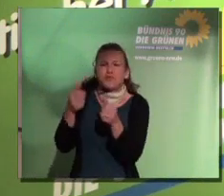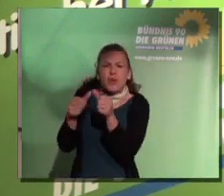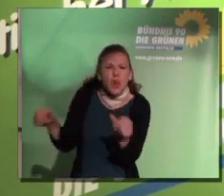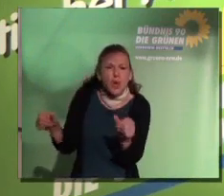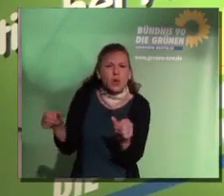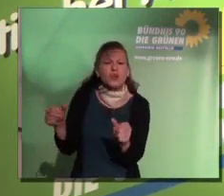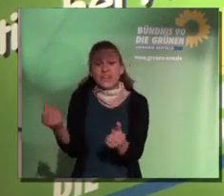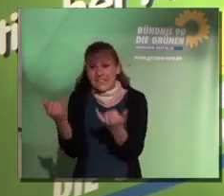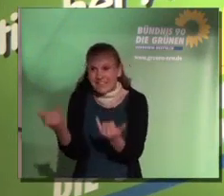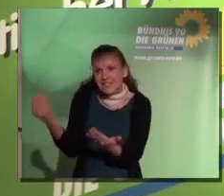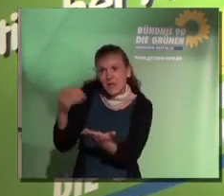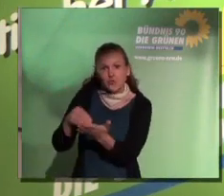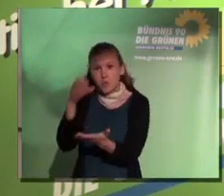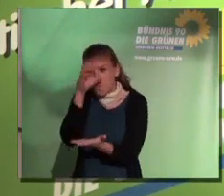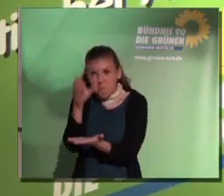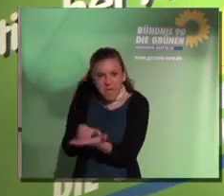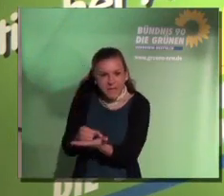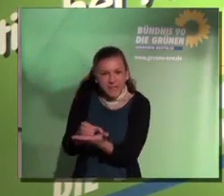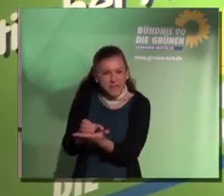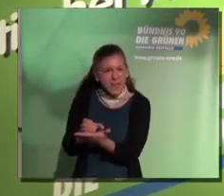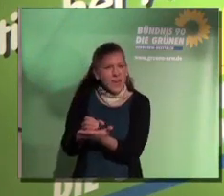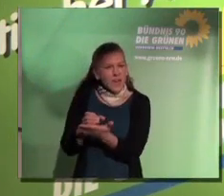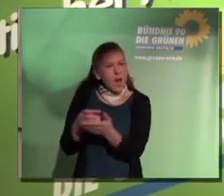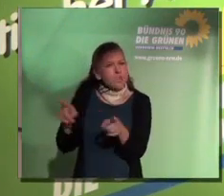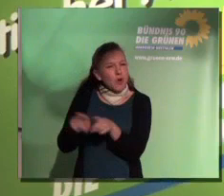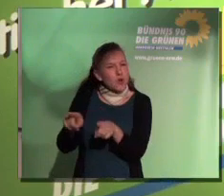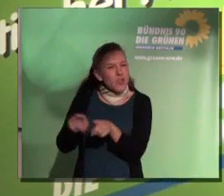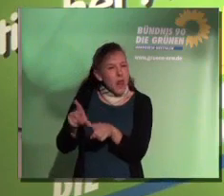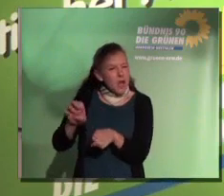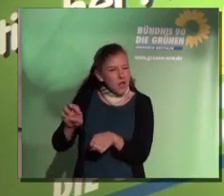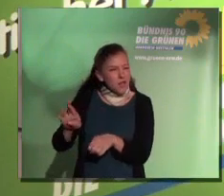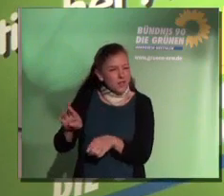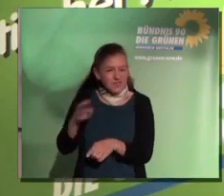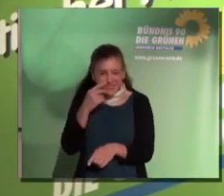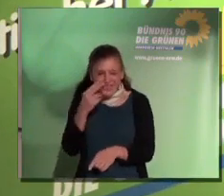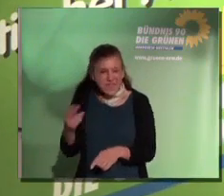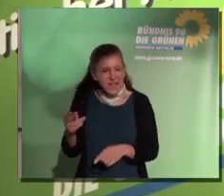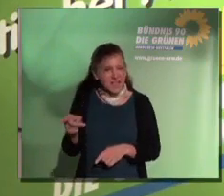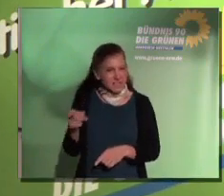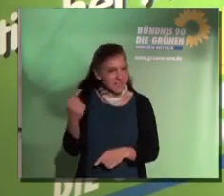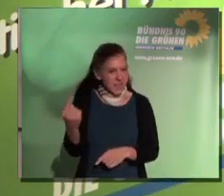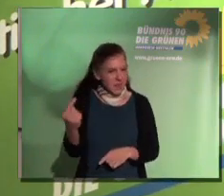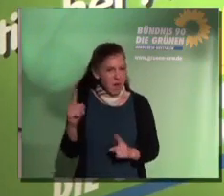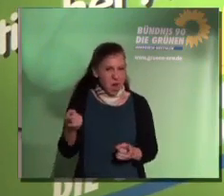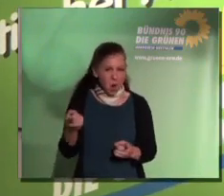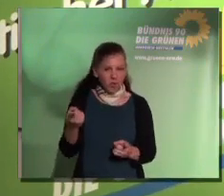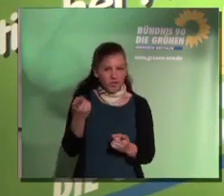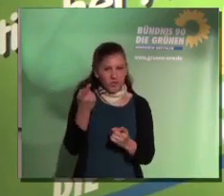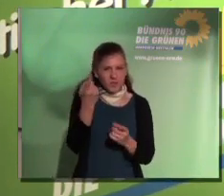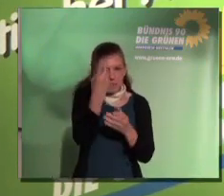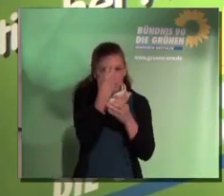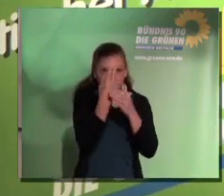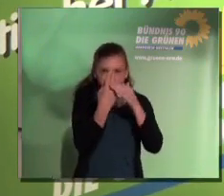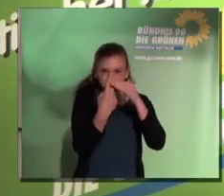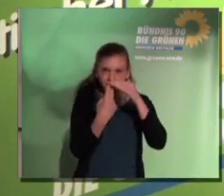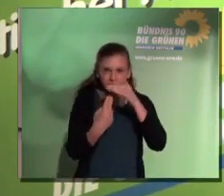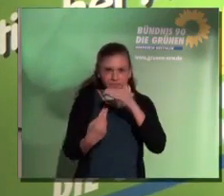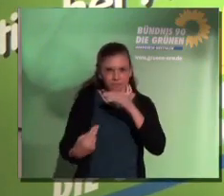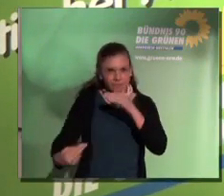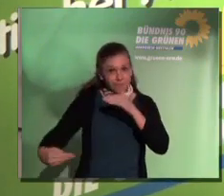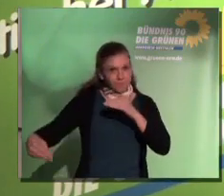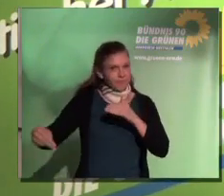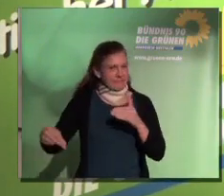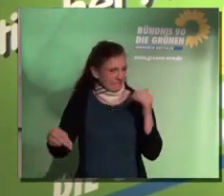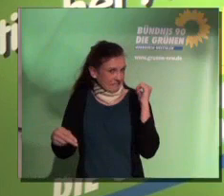Pech dazu. Sieht das ja auch an Brüderle, der ist ja auch momentan in so einer, ja, der ist ja irgendwie so abgetaucht, ja, irgendwie war da was.